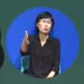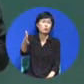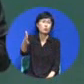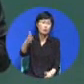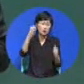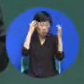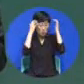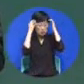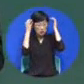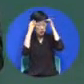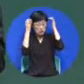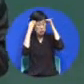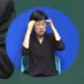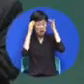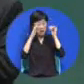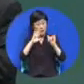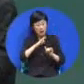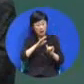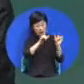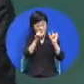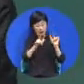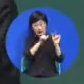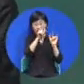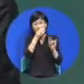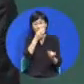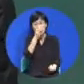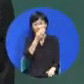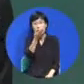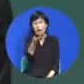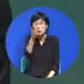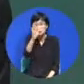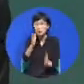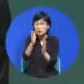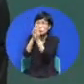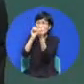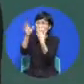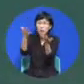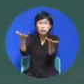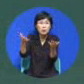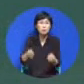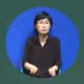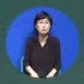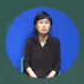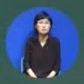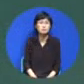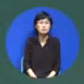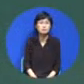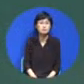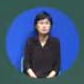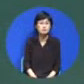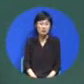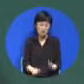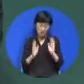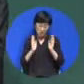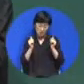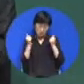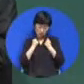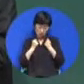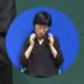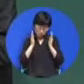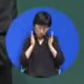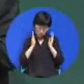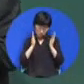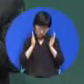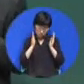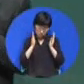되는데 응답은 못 받아요. They will suffer very much. They will not be able to receive answers. 죽도록 고생해서 공부 잘하고 난